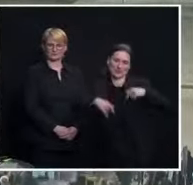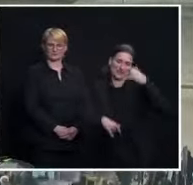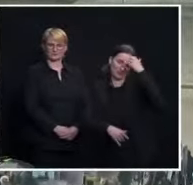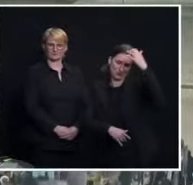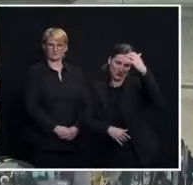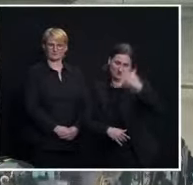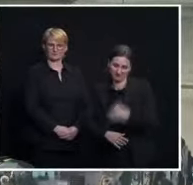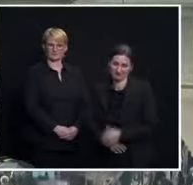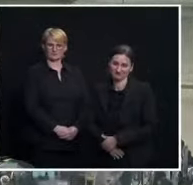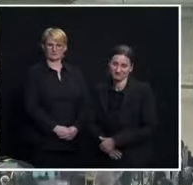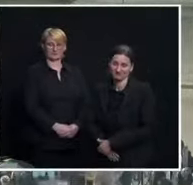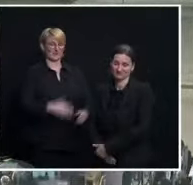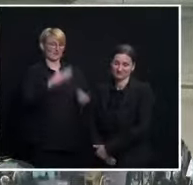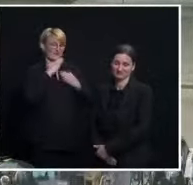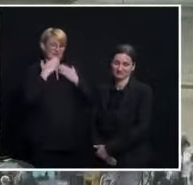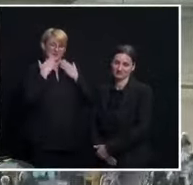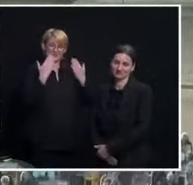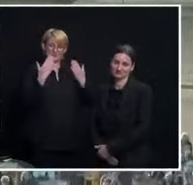Dank.